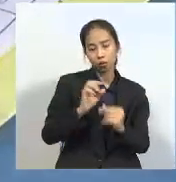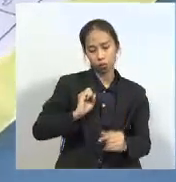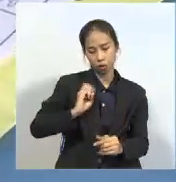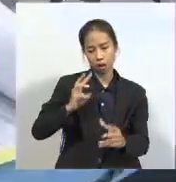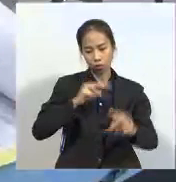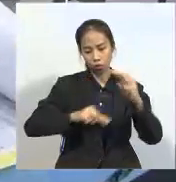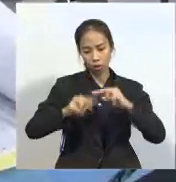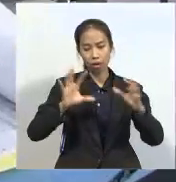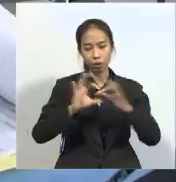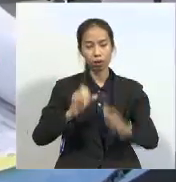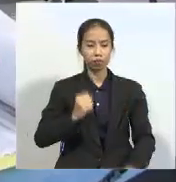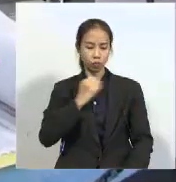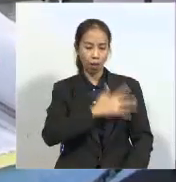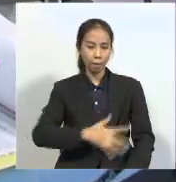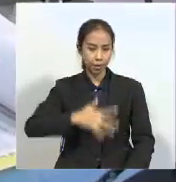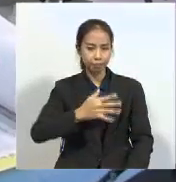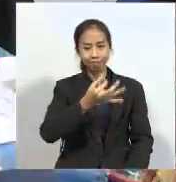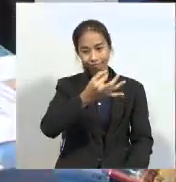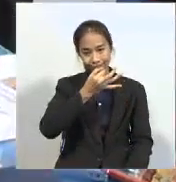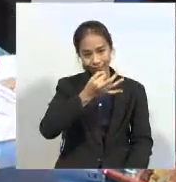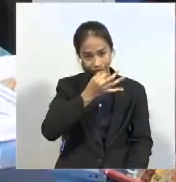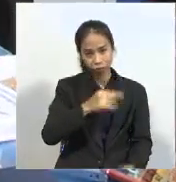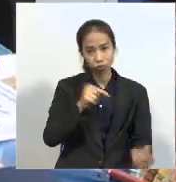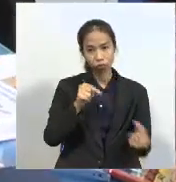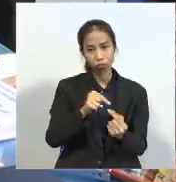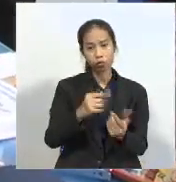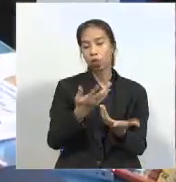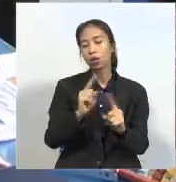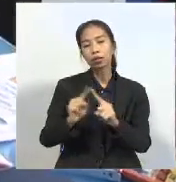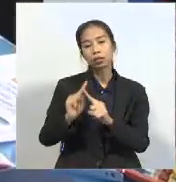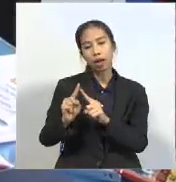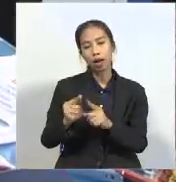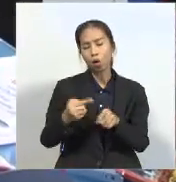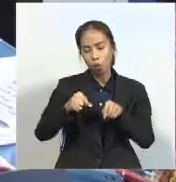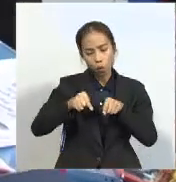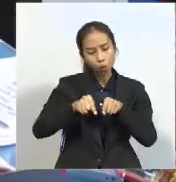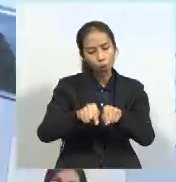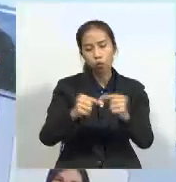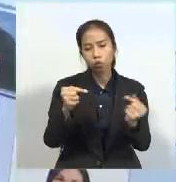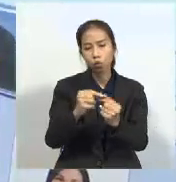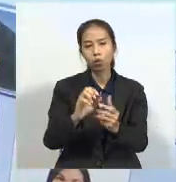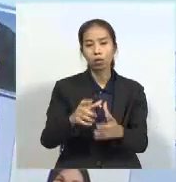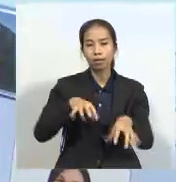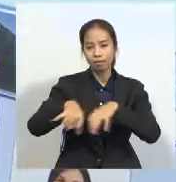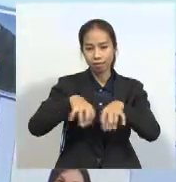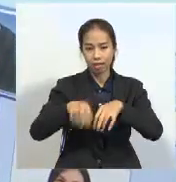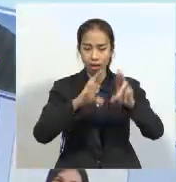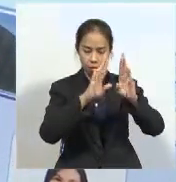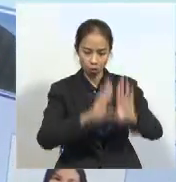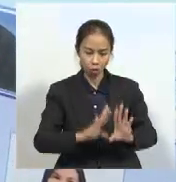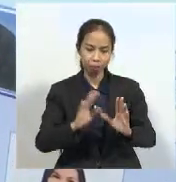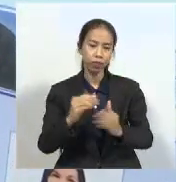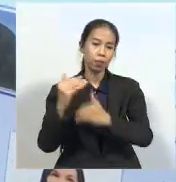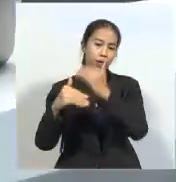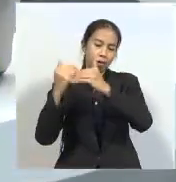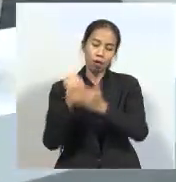ในส่วนของสุขภาพการประกอบอาชีพและการลดภาระค่าครองชีพควบคู่ไปกับการจัดระบบสวัสดิการเพื่อการพัฒนาให้